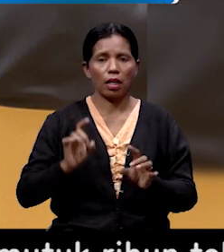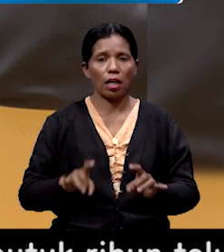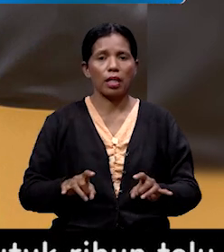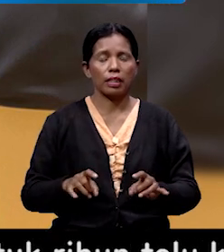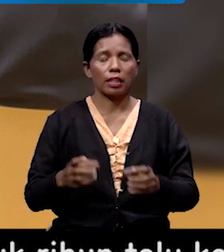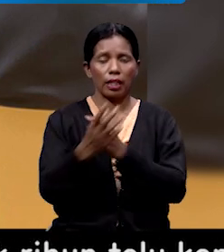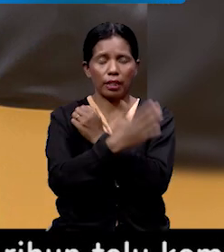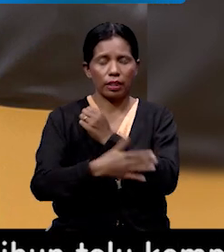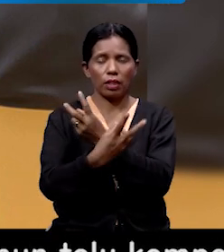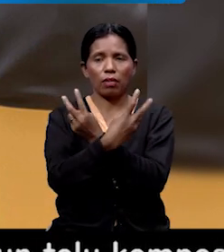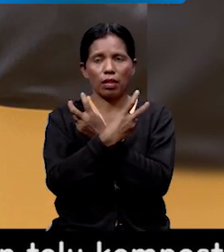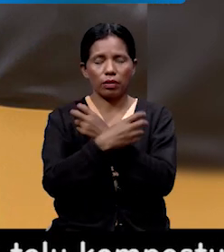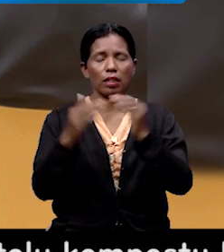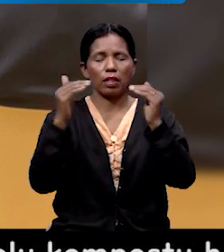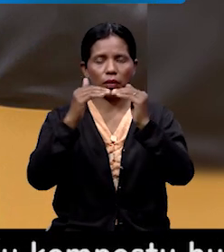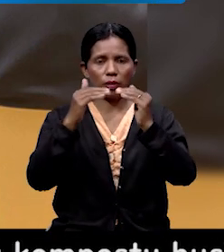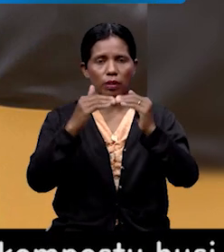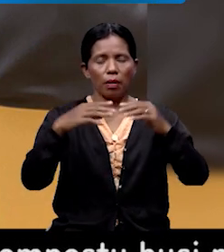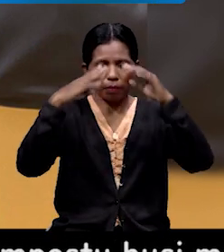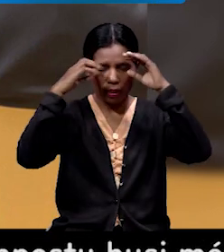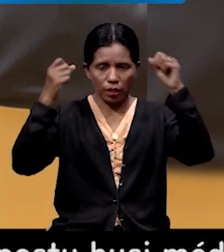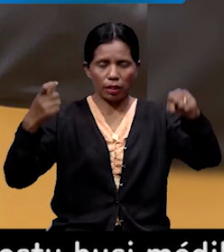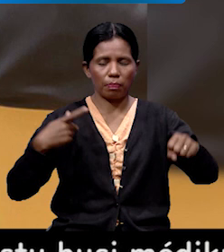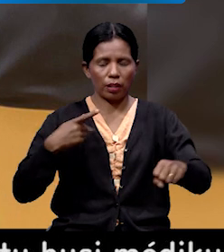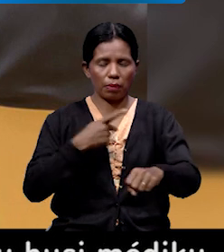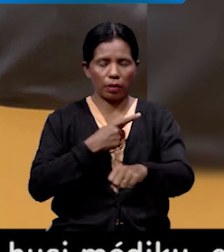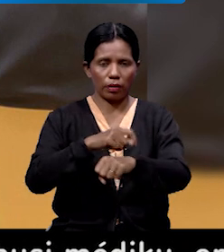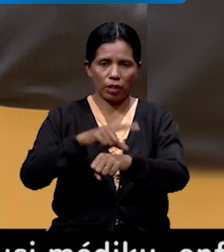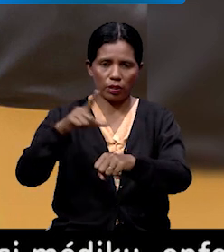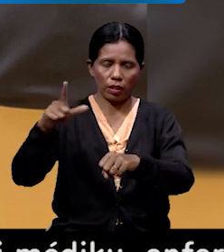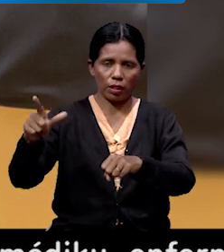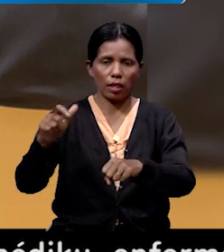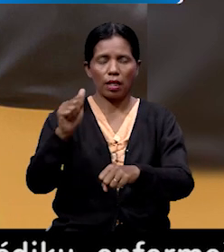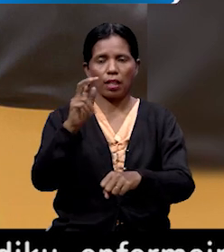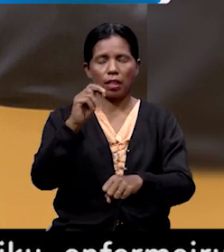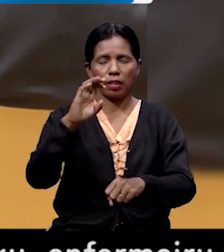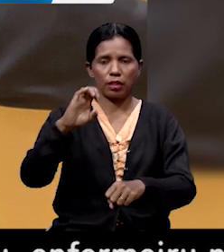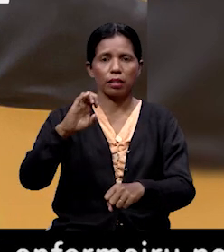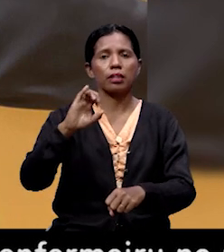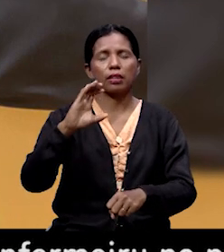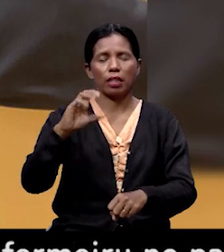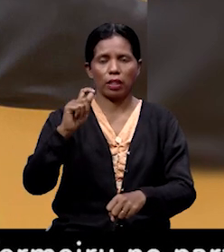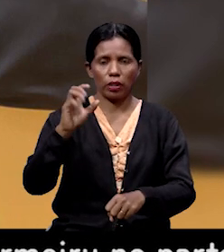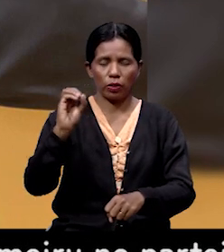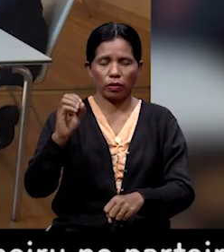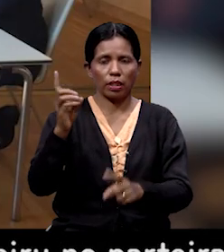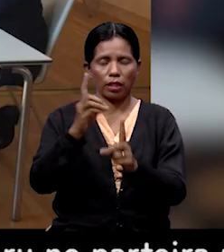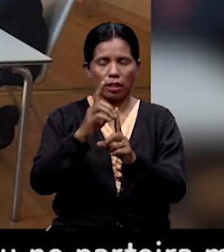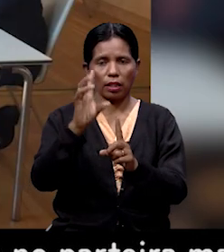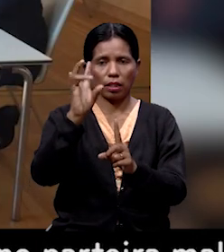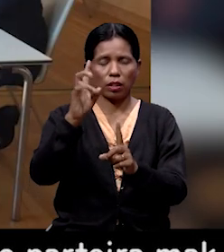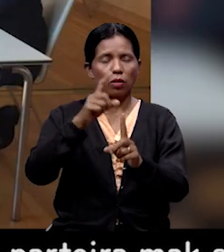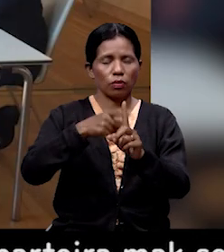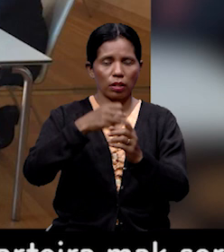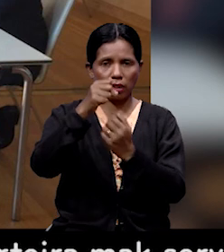realize encontro bilateral o Presidente Parlamento Nasional Aniceto Guterres Lopes ia lorong hitu fulan setembro ne. Tuir komunikado